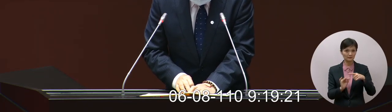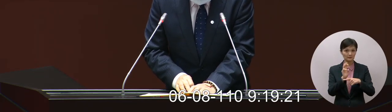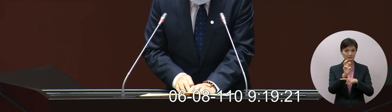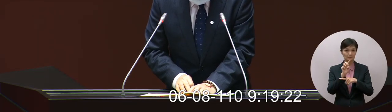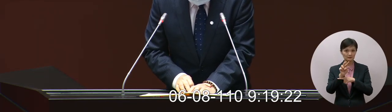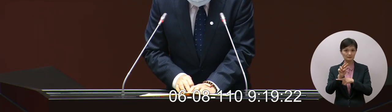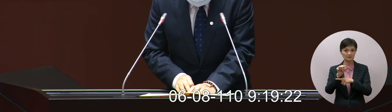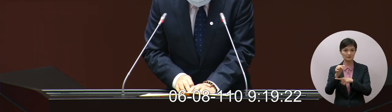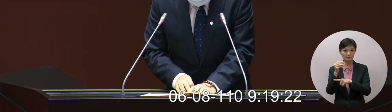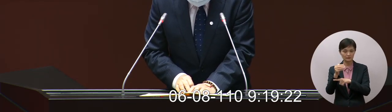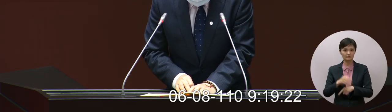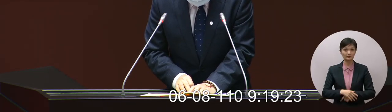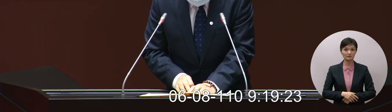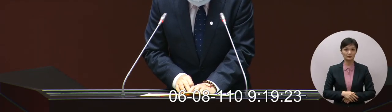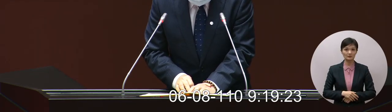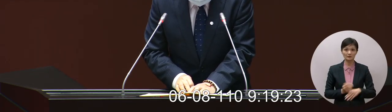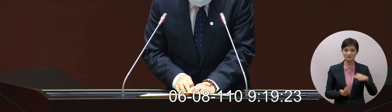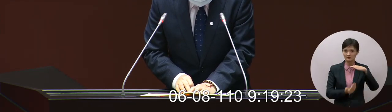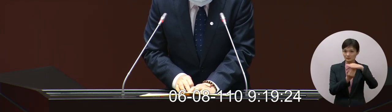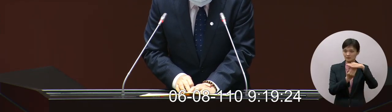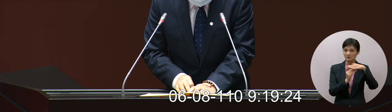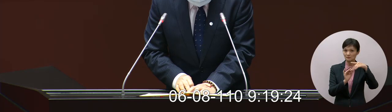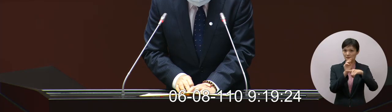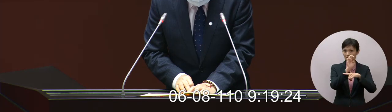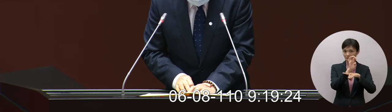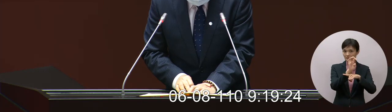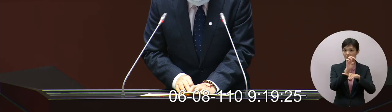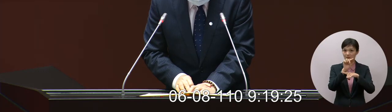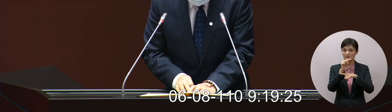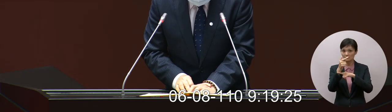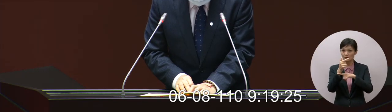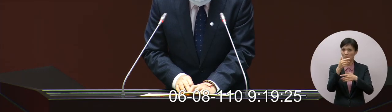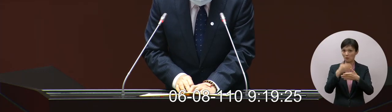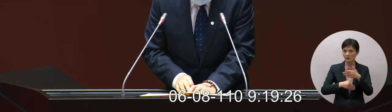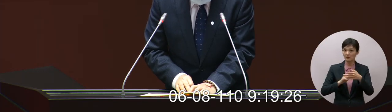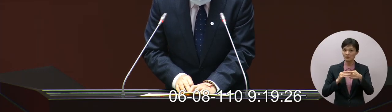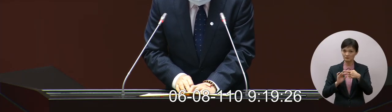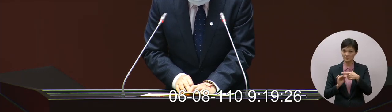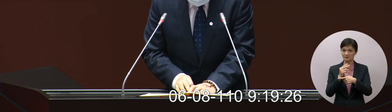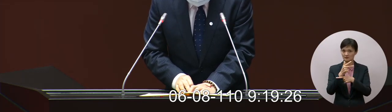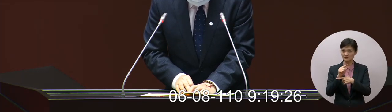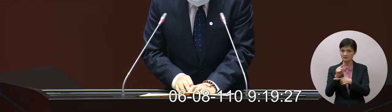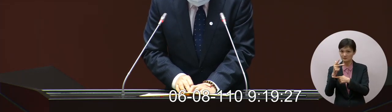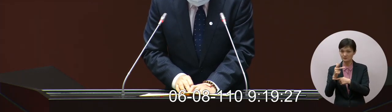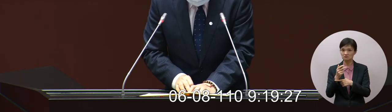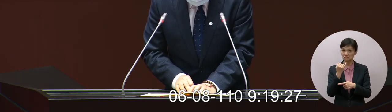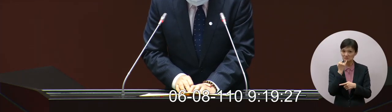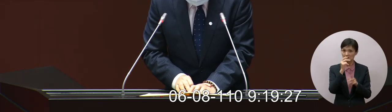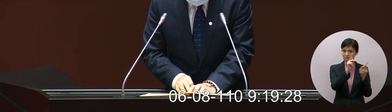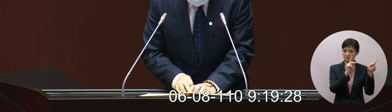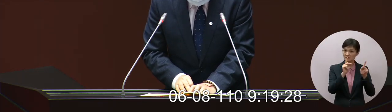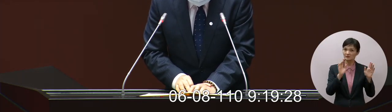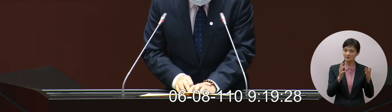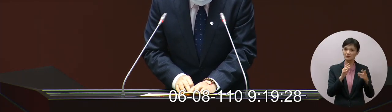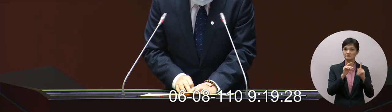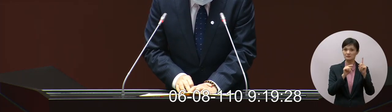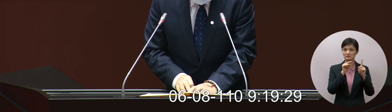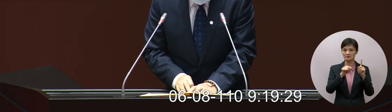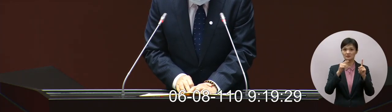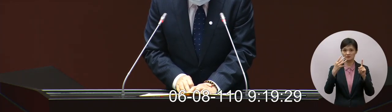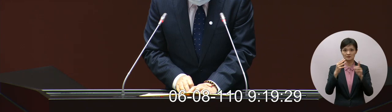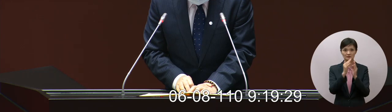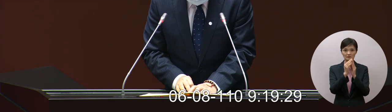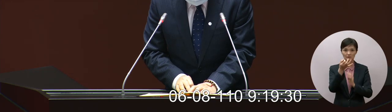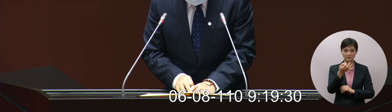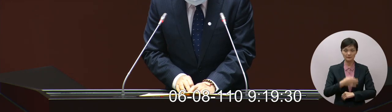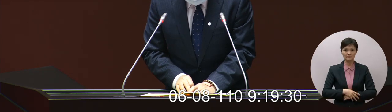32.9%，即上限40.6%上移7.7个百分点，可举债额度约1.4兆元。